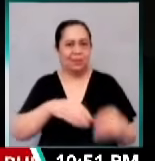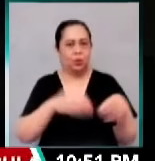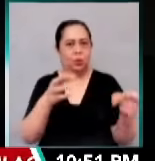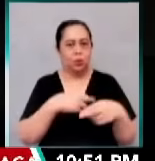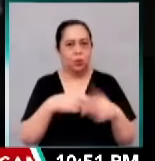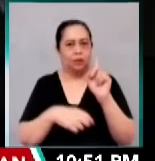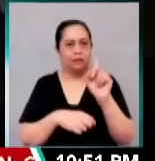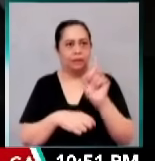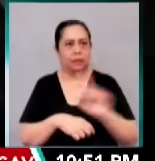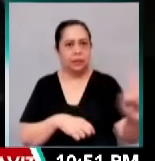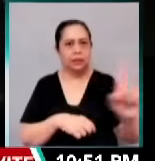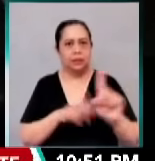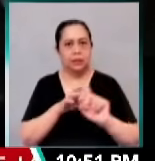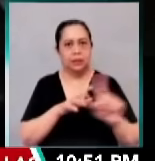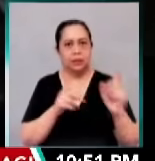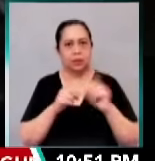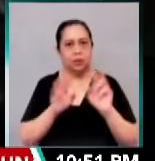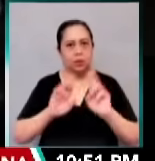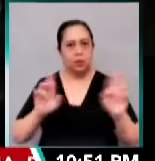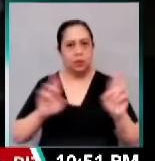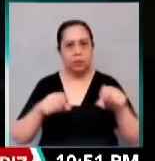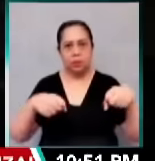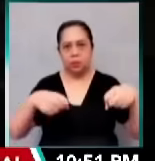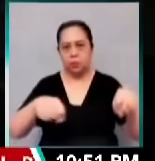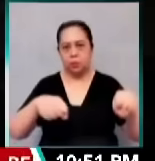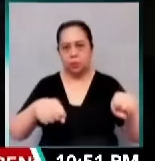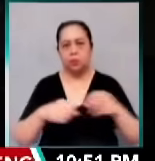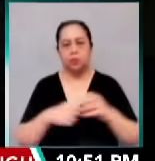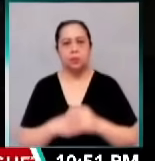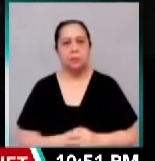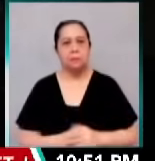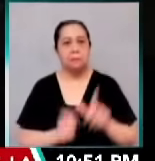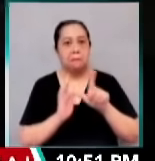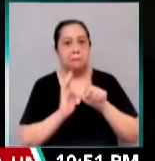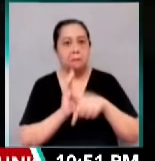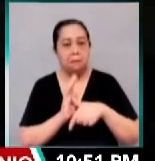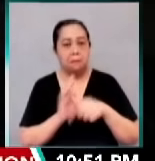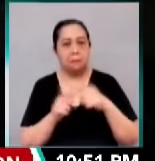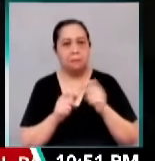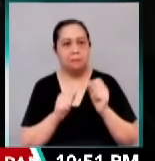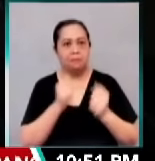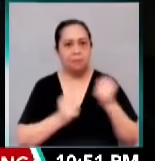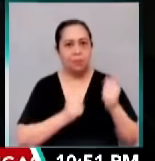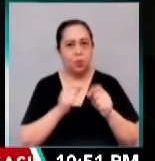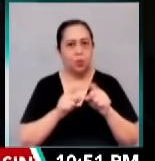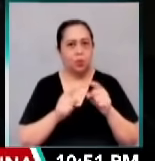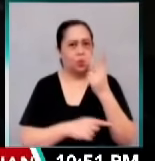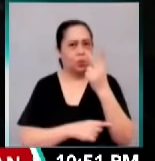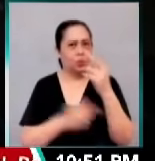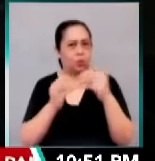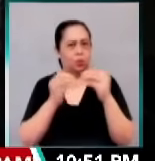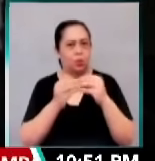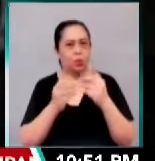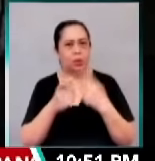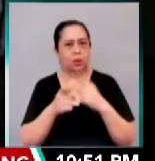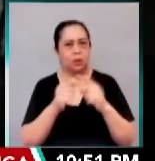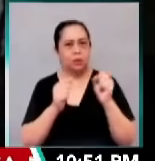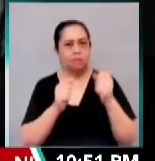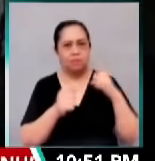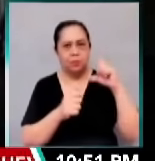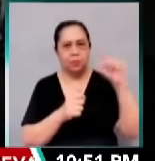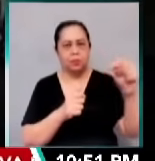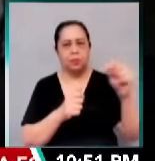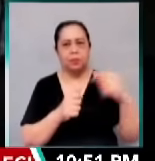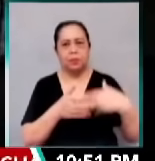kanila para ihanda ang motorsiklo. Maya-maya, nagtatakbo na rin ang 2 pa at agad silang humarurot palayo.